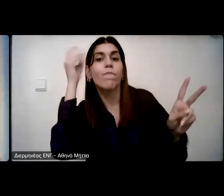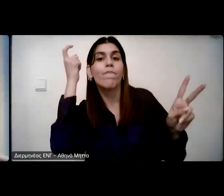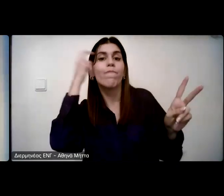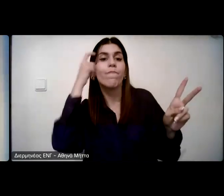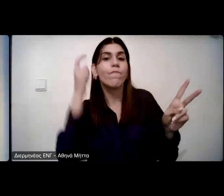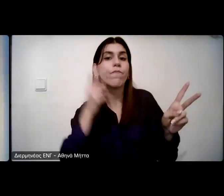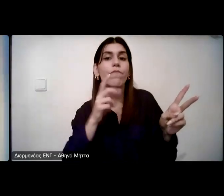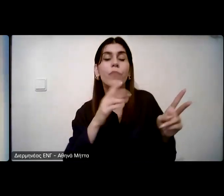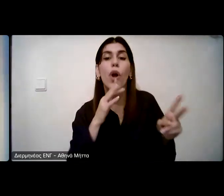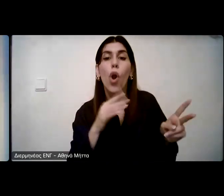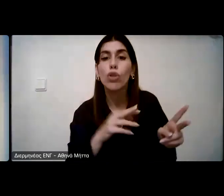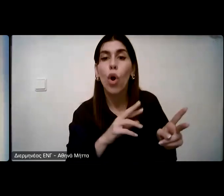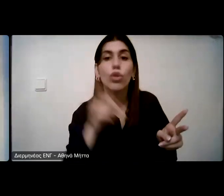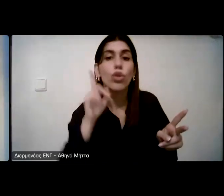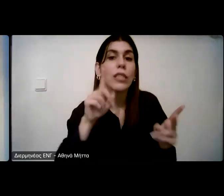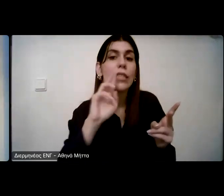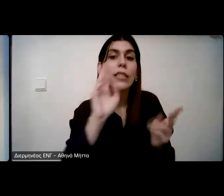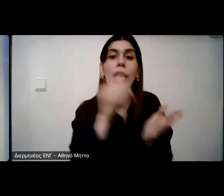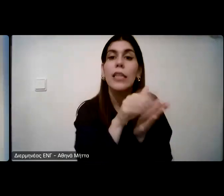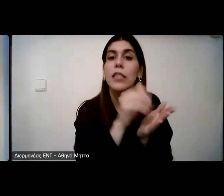έμφυλη γλωσσική πραγματικότητα,